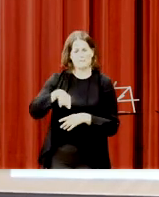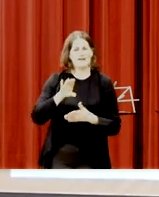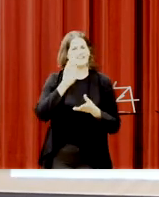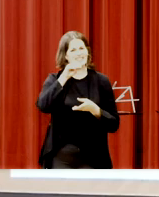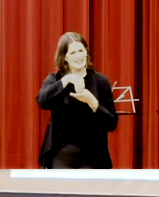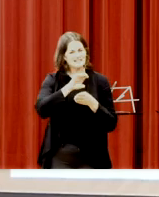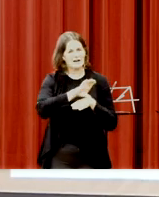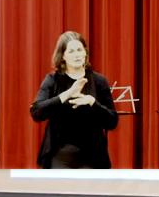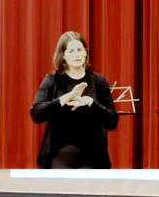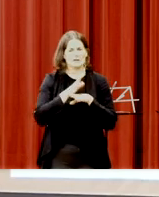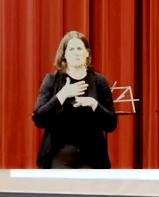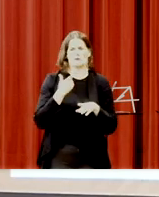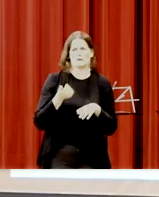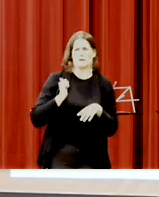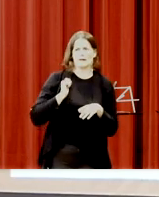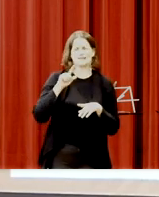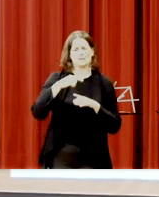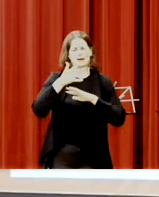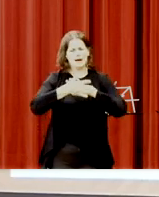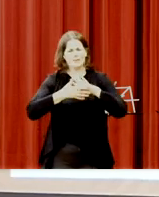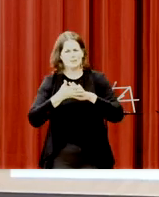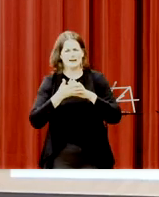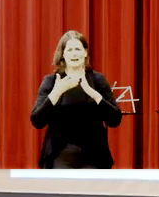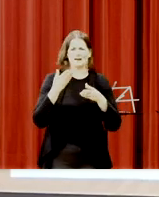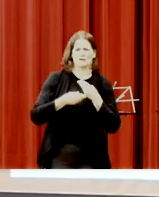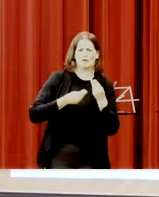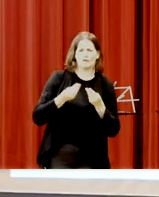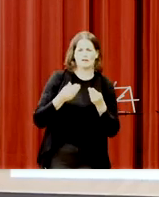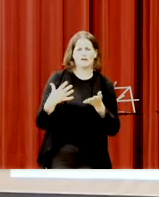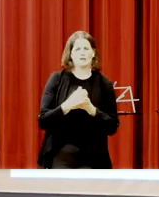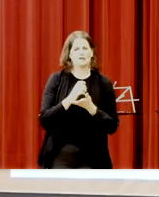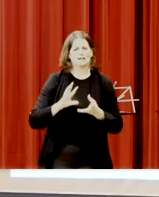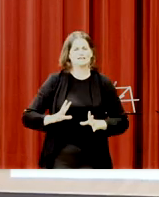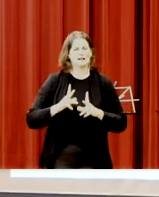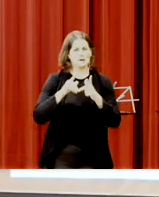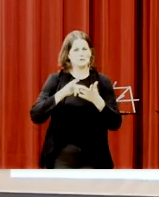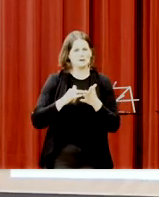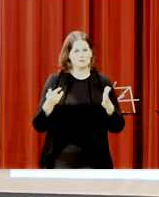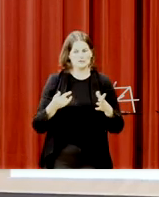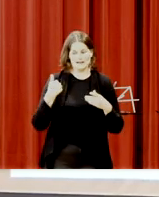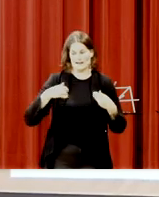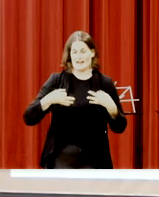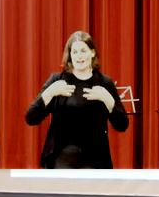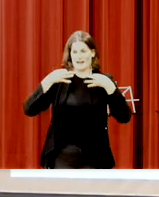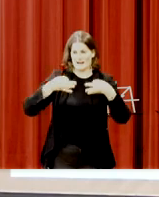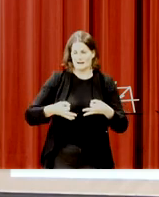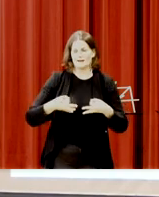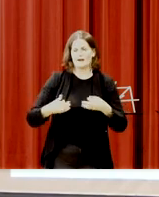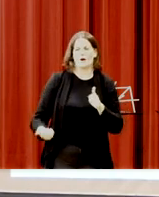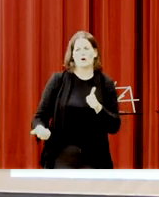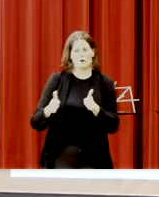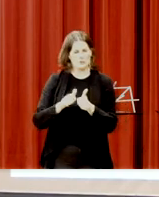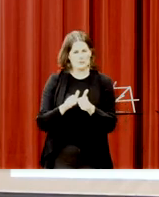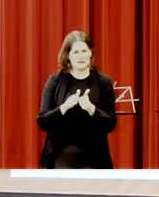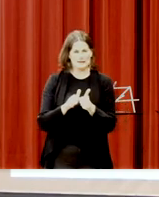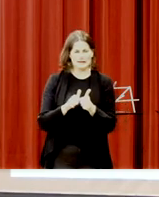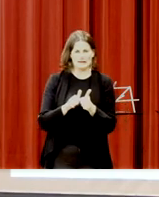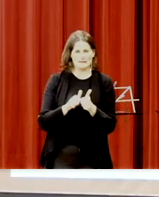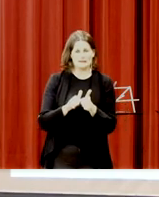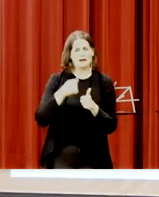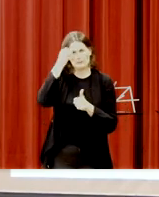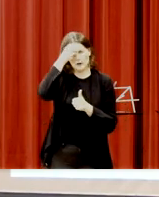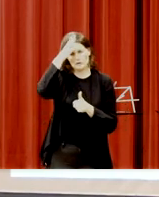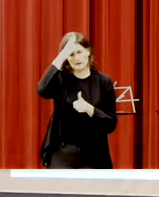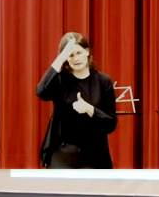de ser complementàries amb el coneixement, amb l'humanisme, i com realment explotar l'espai que ofereix la universitat